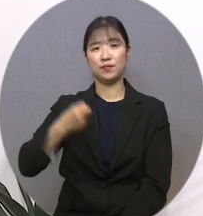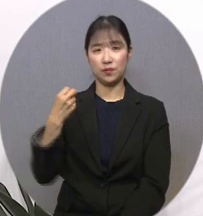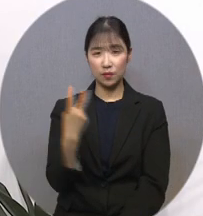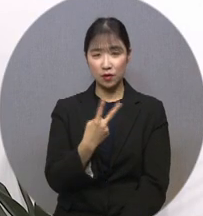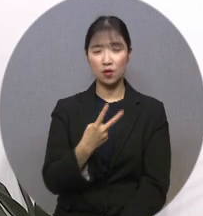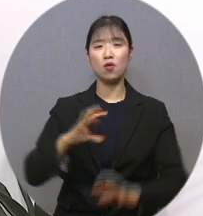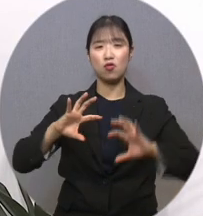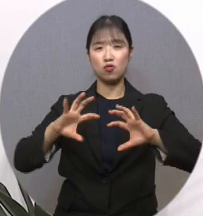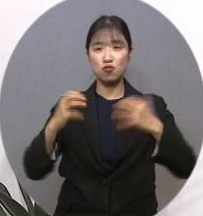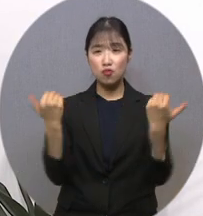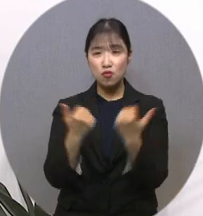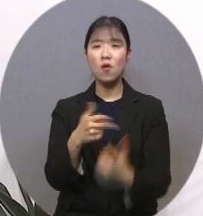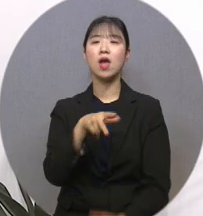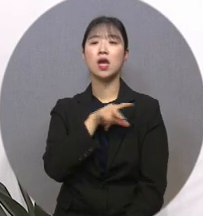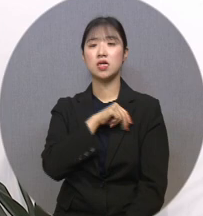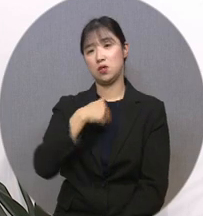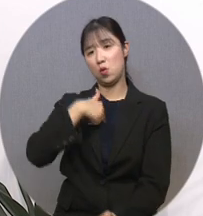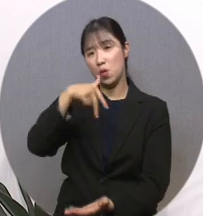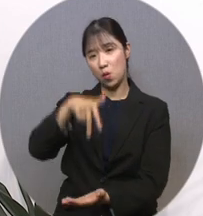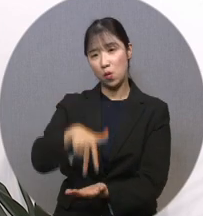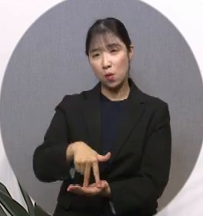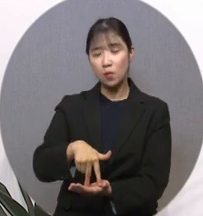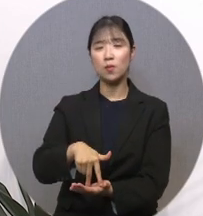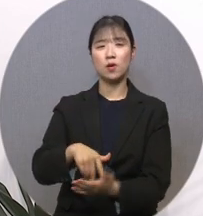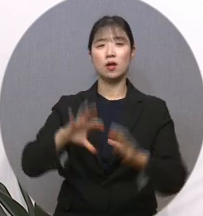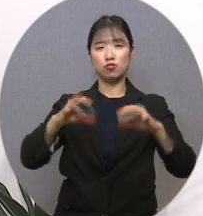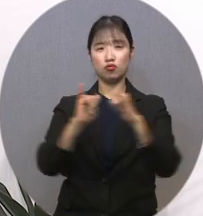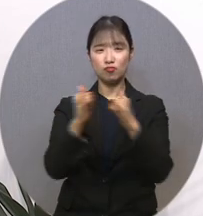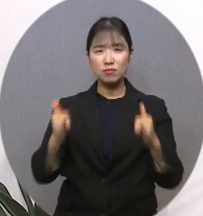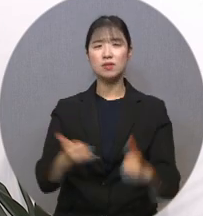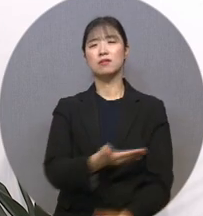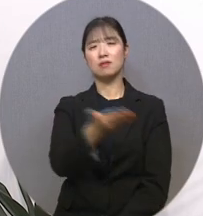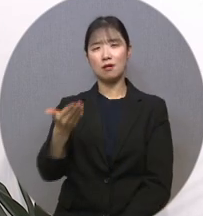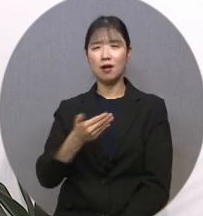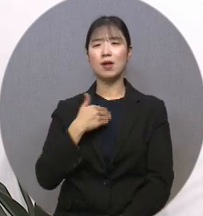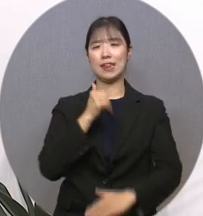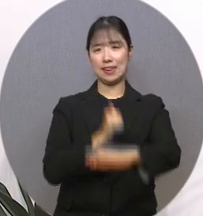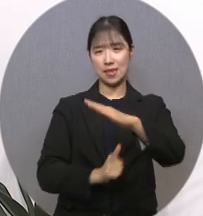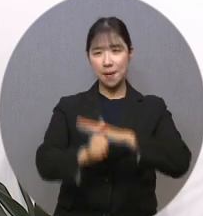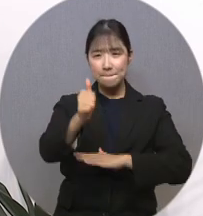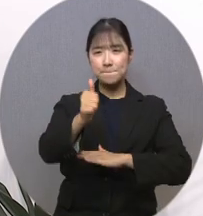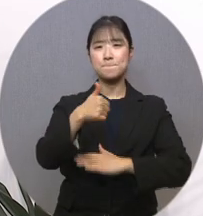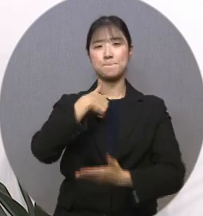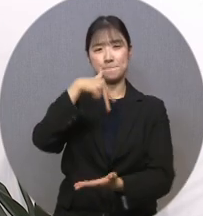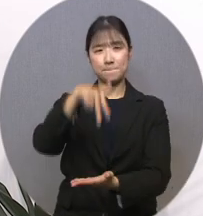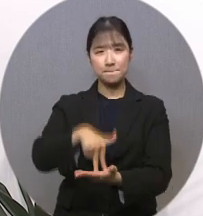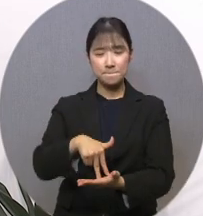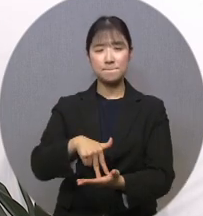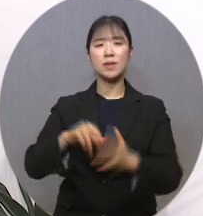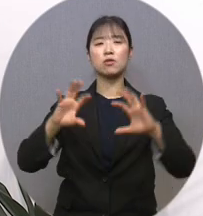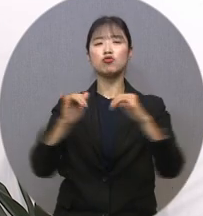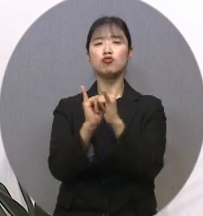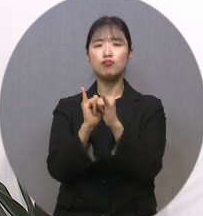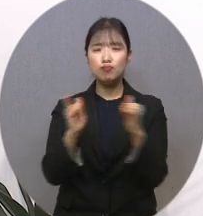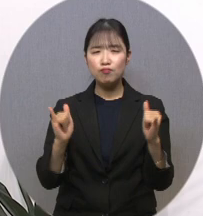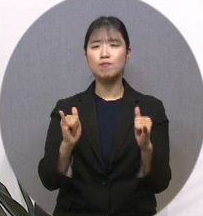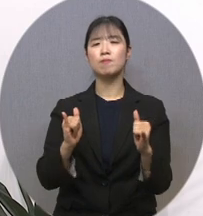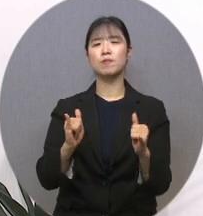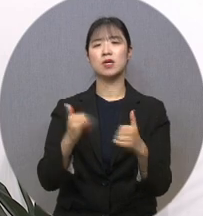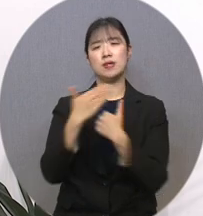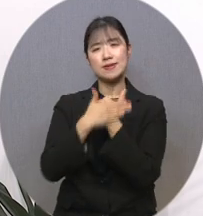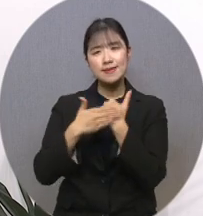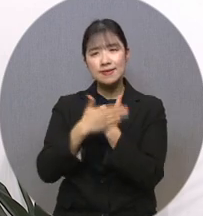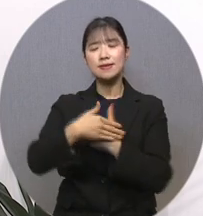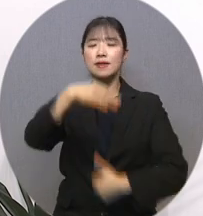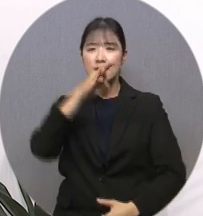이제 국회의원으로서 그 국민 전체의 대표자로서 국민을 전체를 이익을 위해서